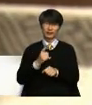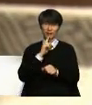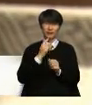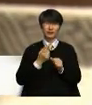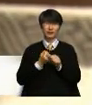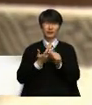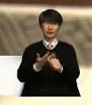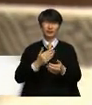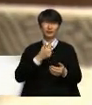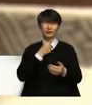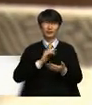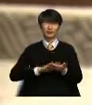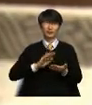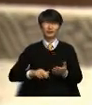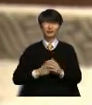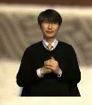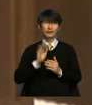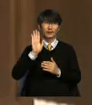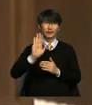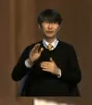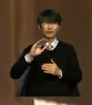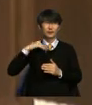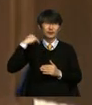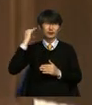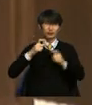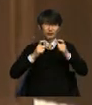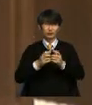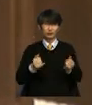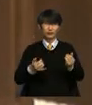말씀을 드리고 싶습니다. 앞으로 의정부